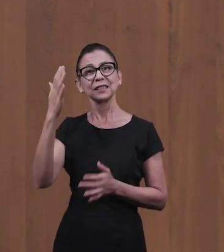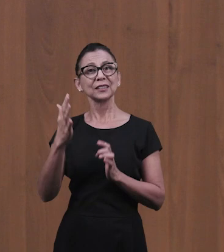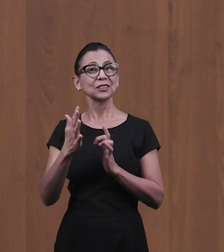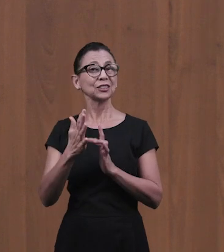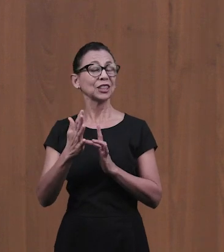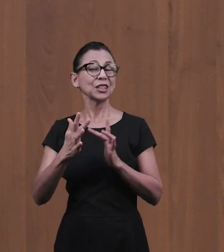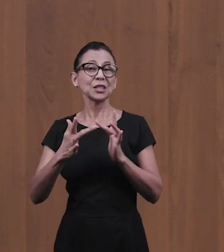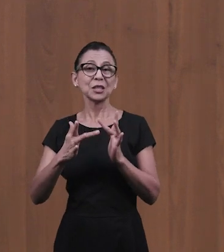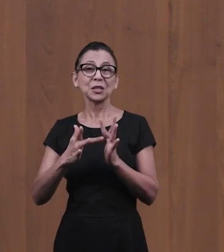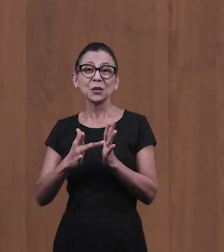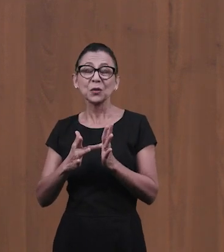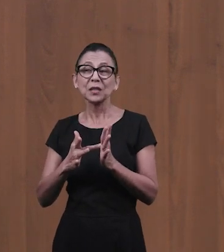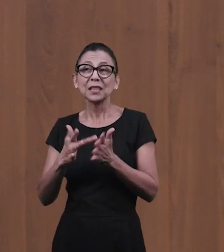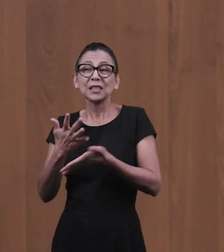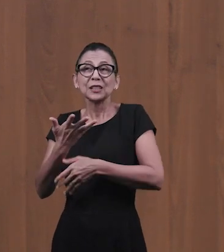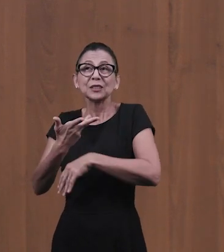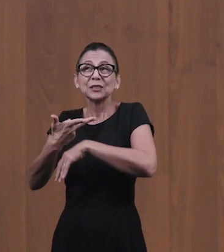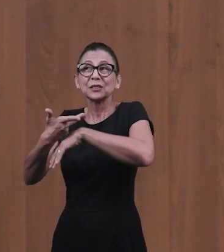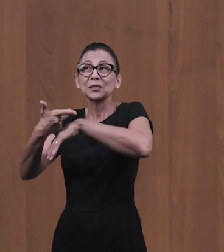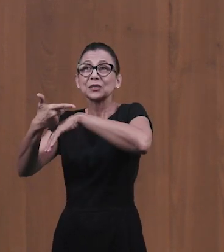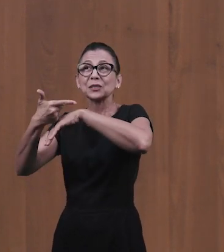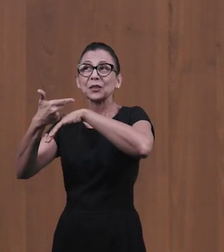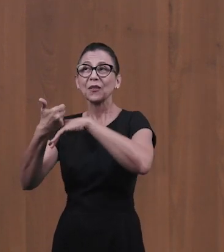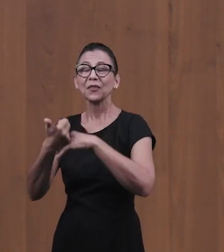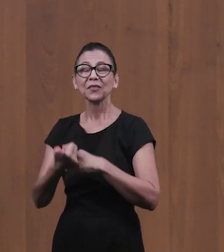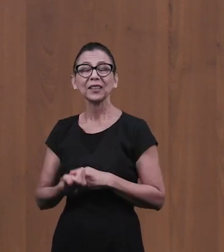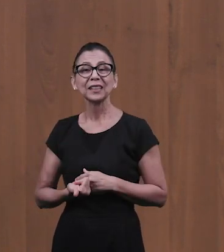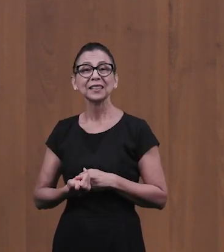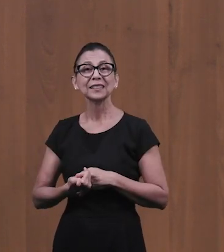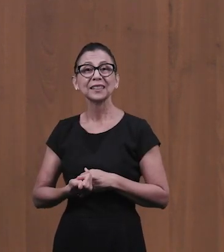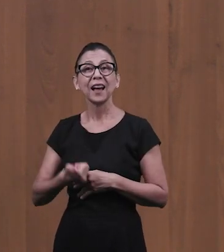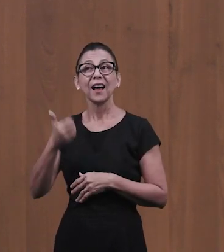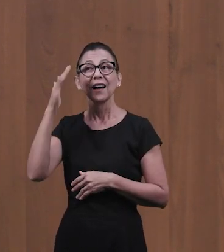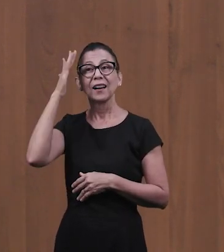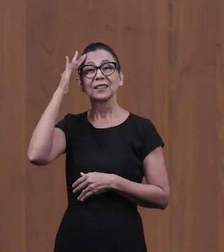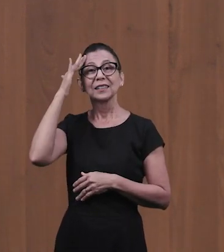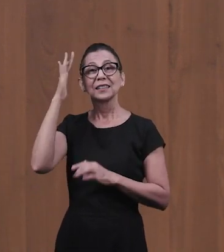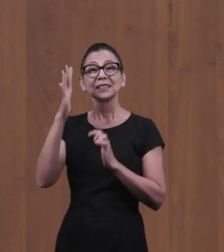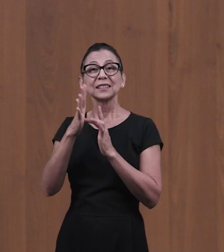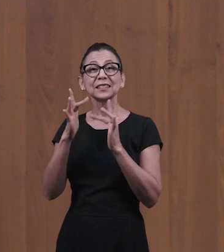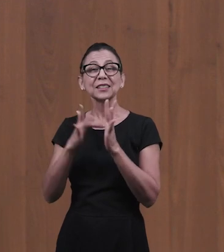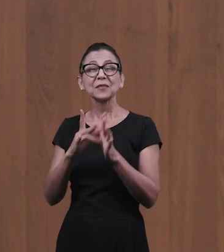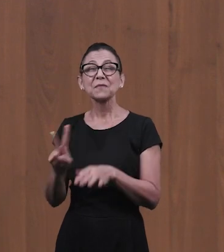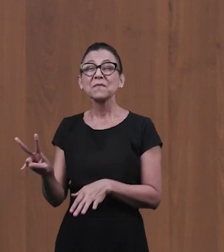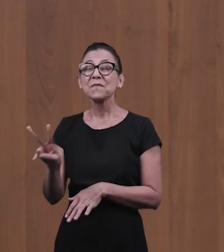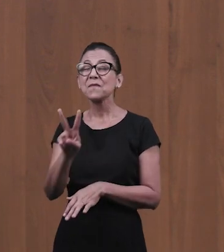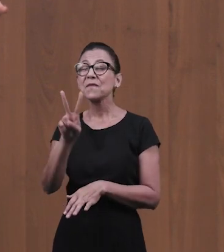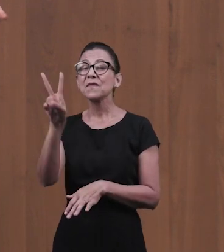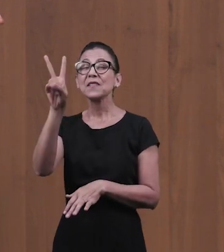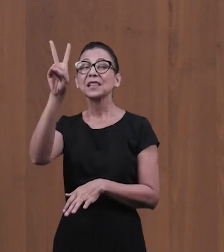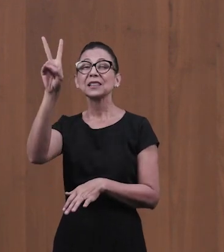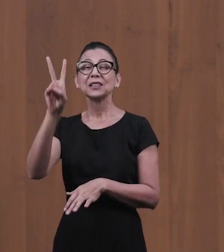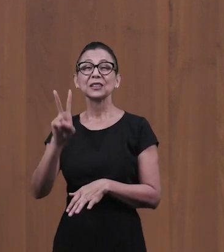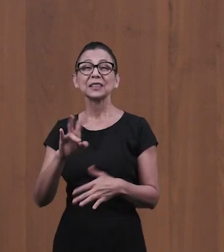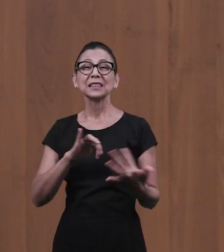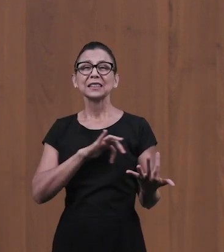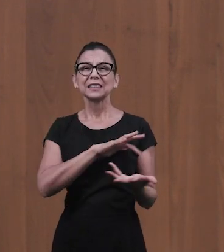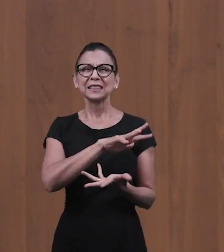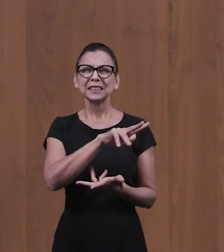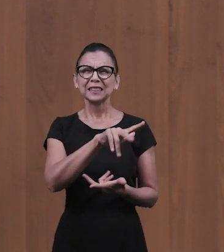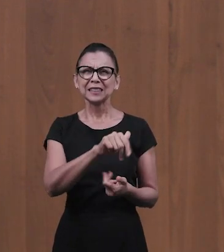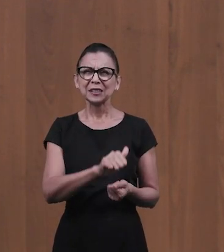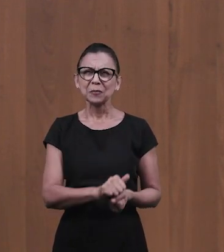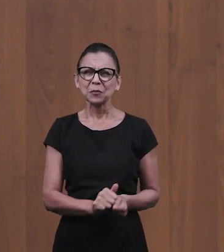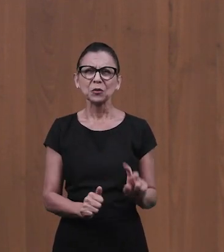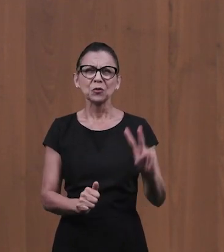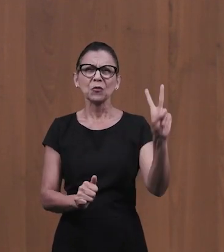Jésus, qui nous fait comprendre qu'il est le bien, qui a la plus grande valeur que nous pouvons avoir. Rien de